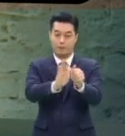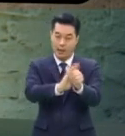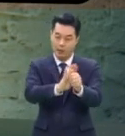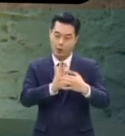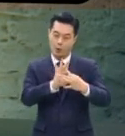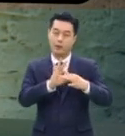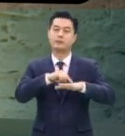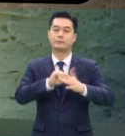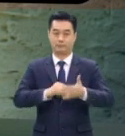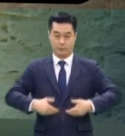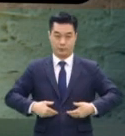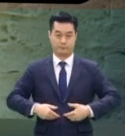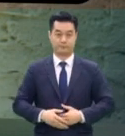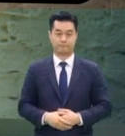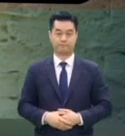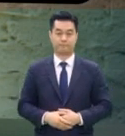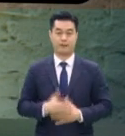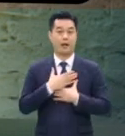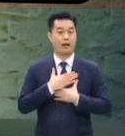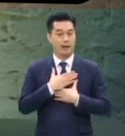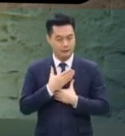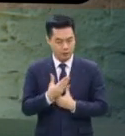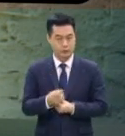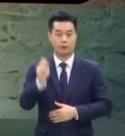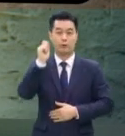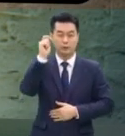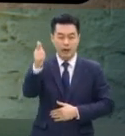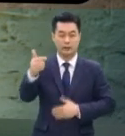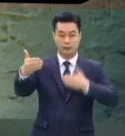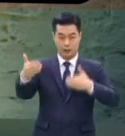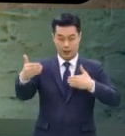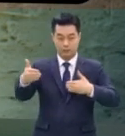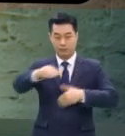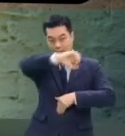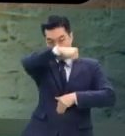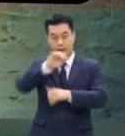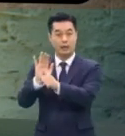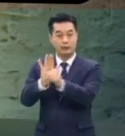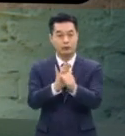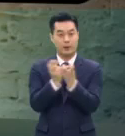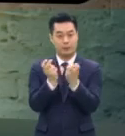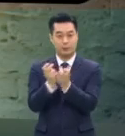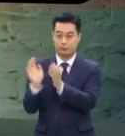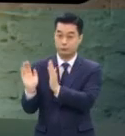필요합니다 안정적이고 장기적인 자금 지원 체계를 마련하겠습니다